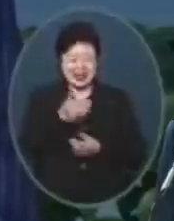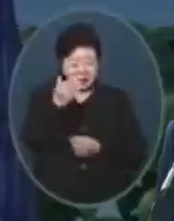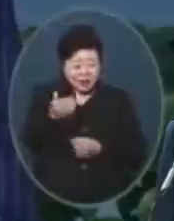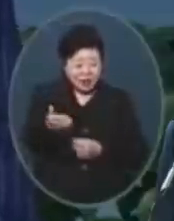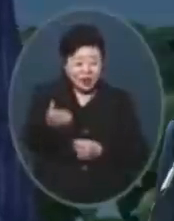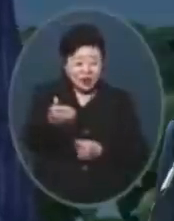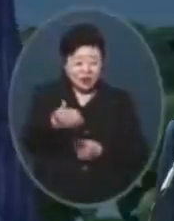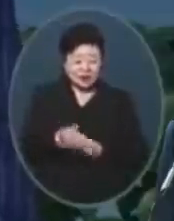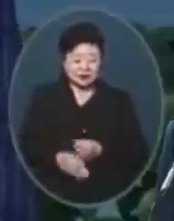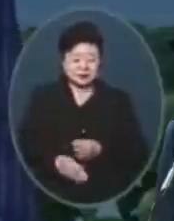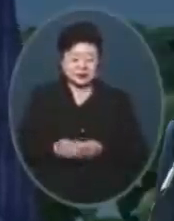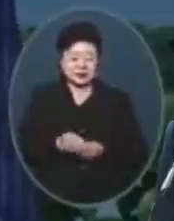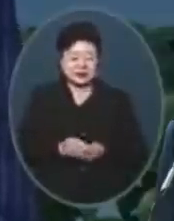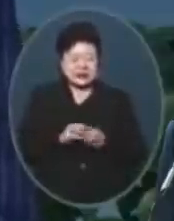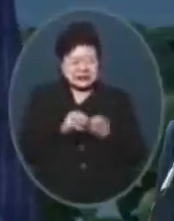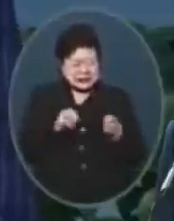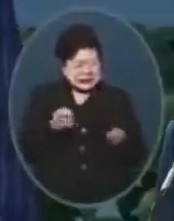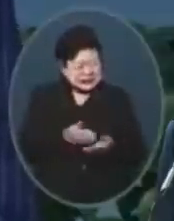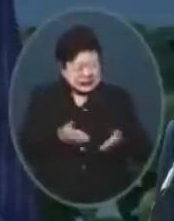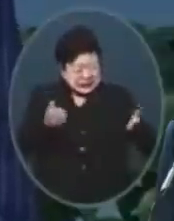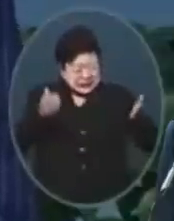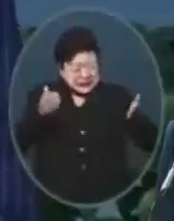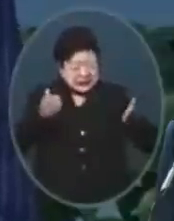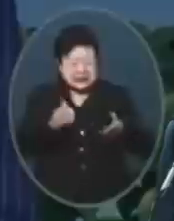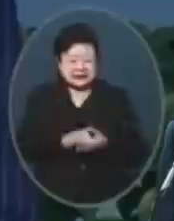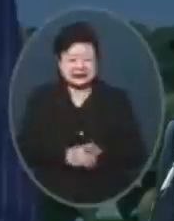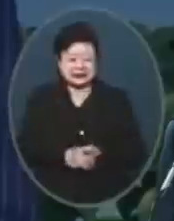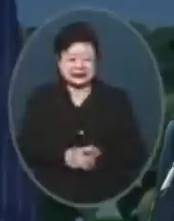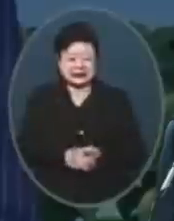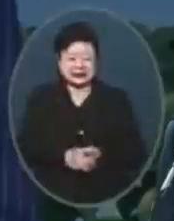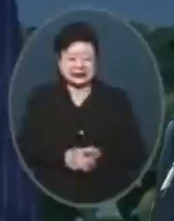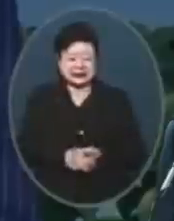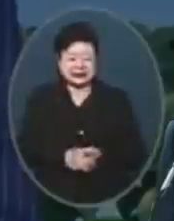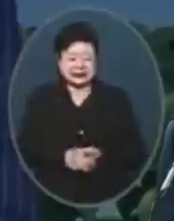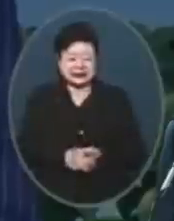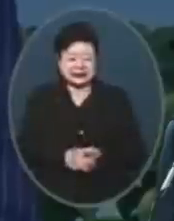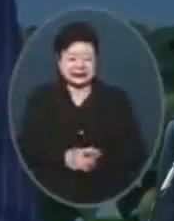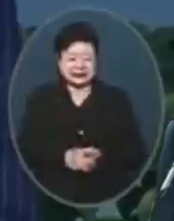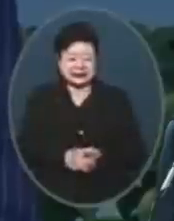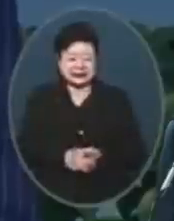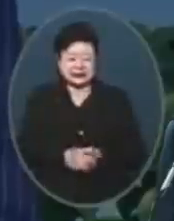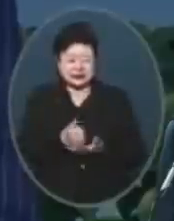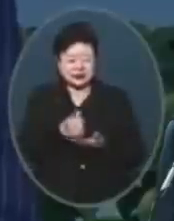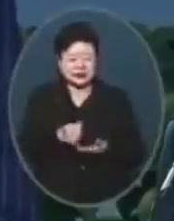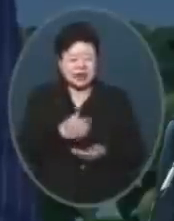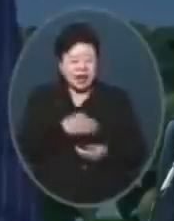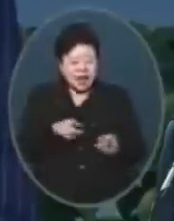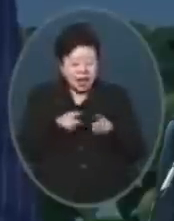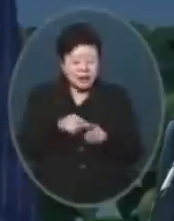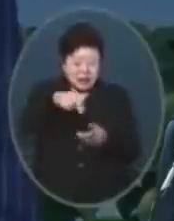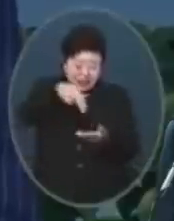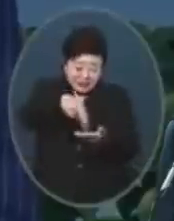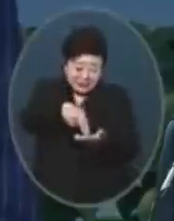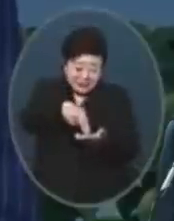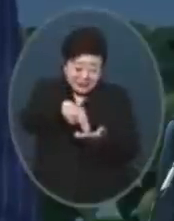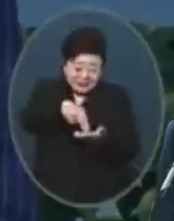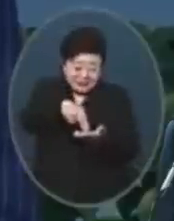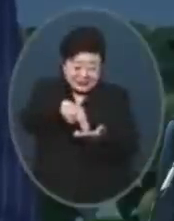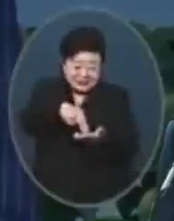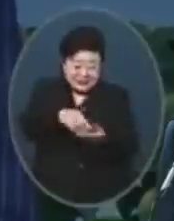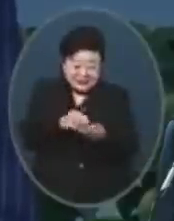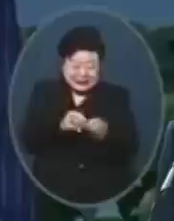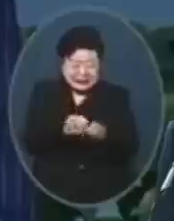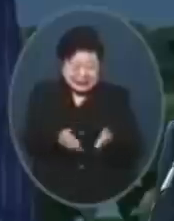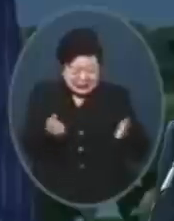그 질그릇에 누가 있는지 그분을 알아내서 그분과 함께 일었으면